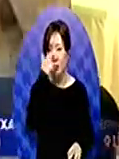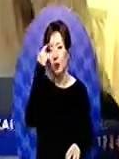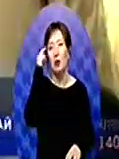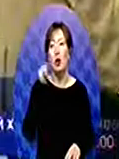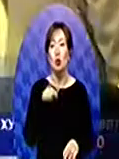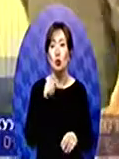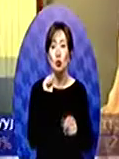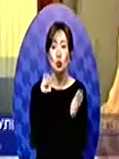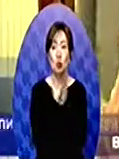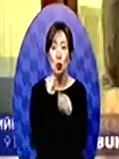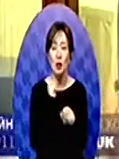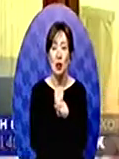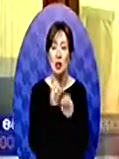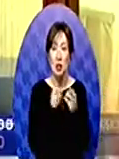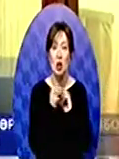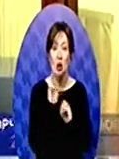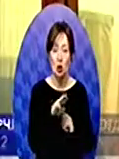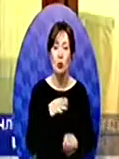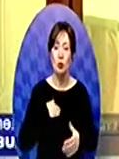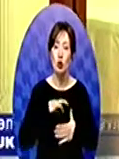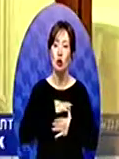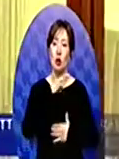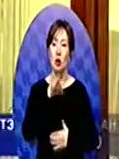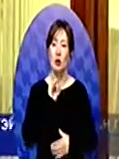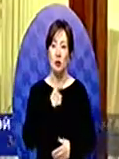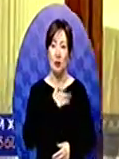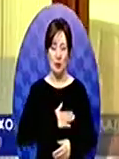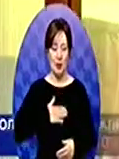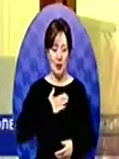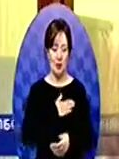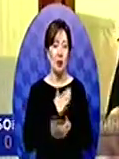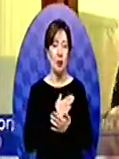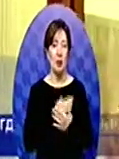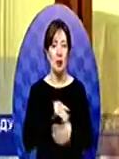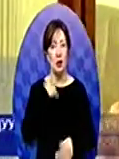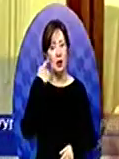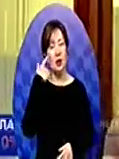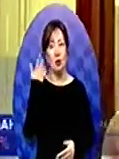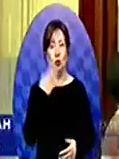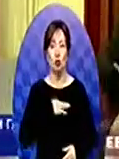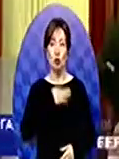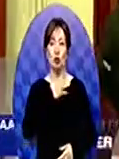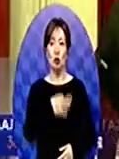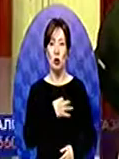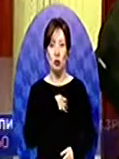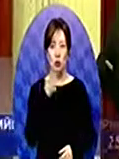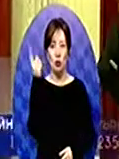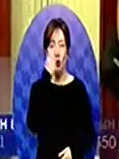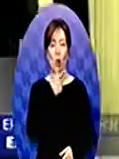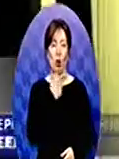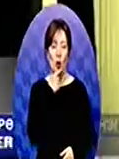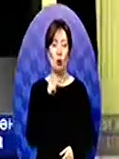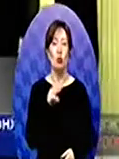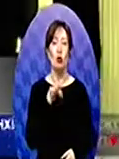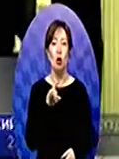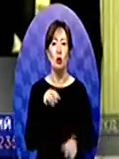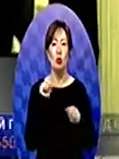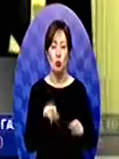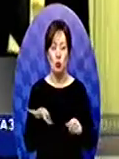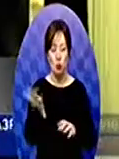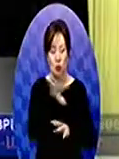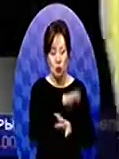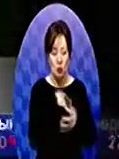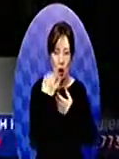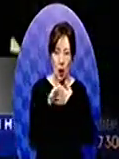үр гүйцэтгэж байна. Энэ удаа та сонгогдсондоо их баяртай байна. Санамсаргүй байдлаар сонгогдсон гэж аврал тохиолдол болж байна. Бүгдээрээ хэлэлцээд нэг